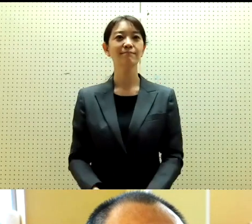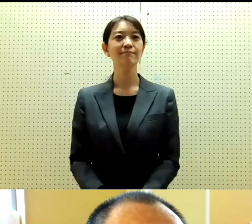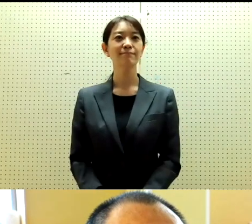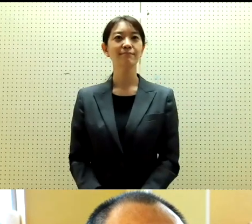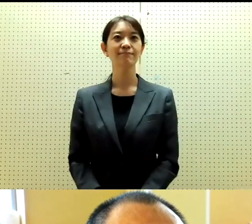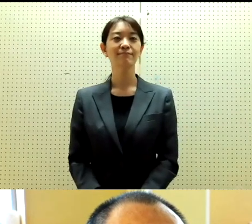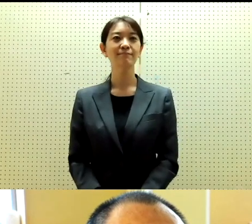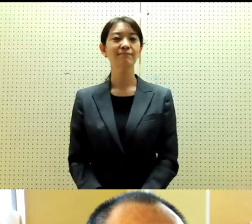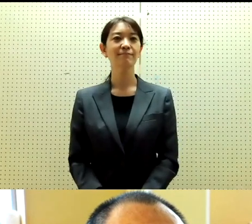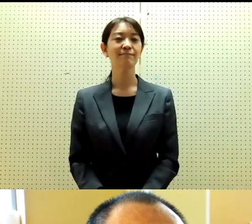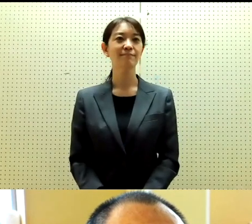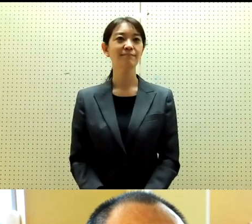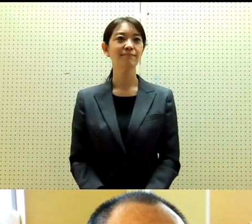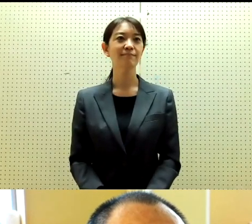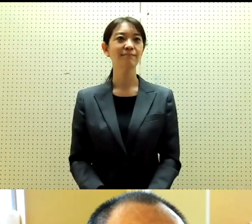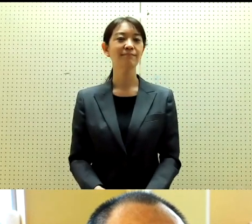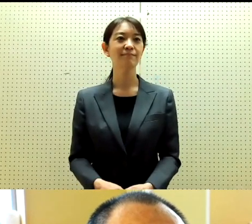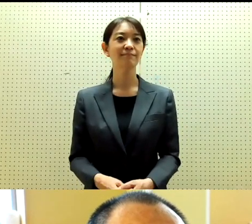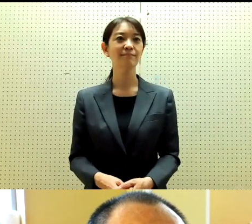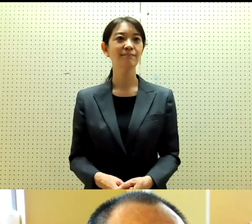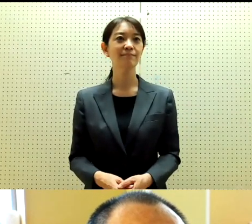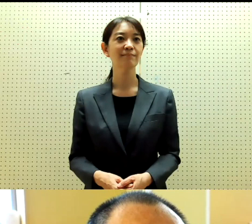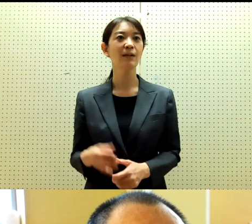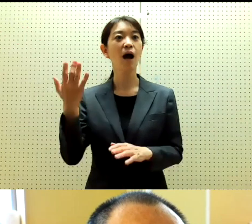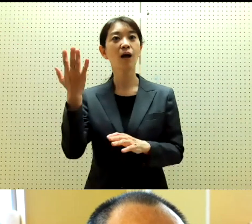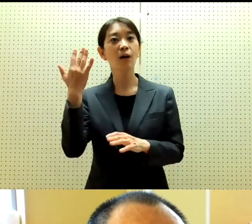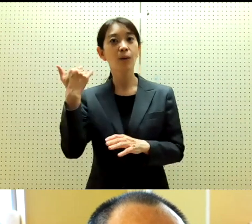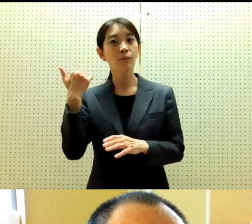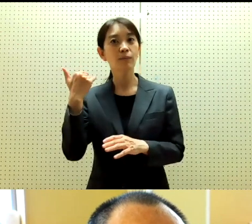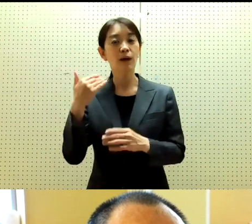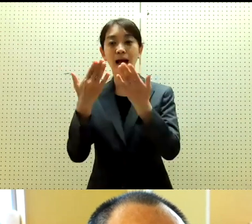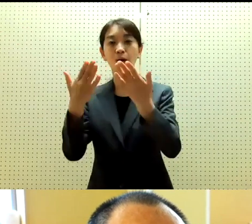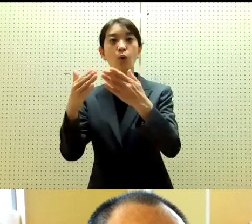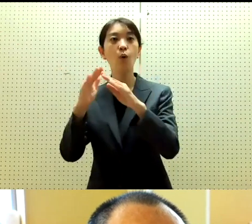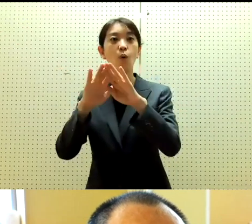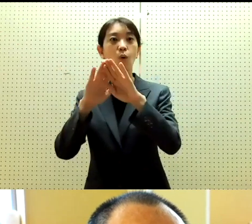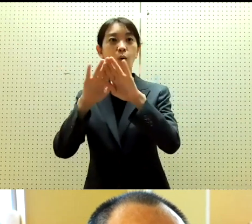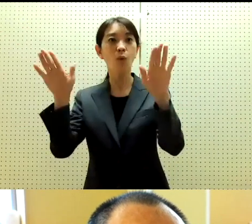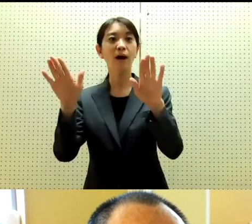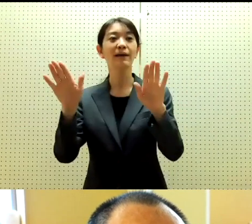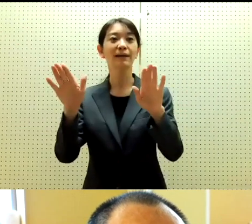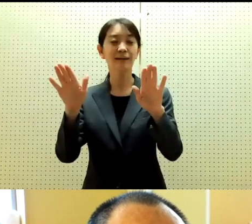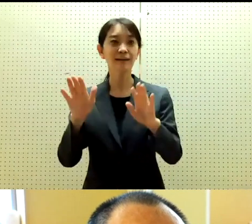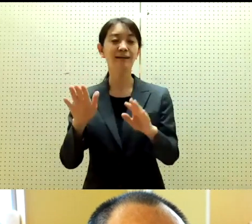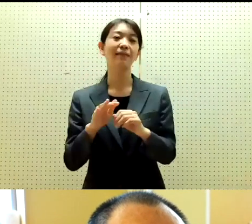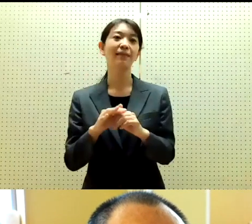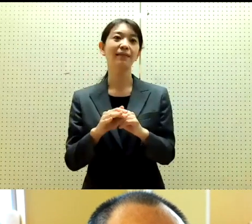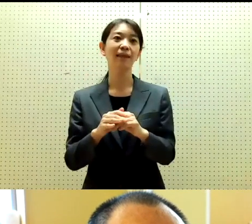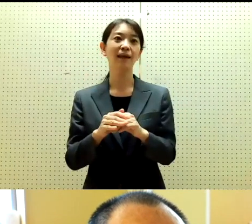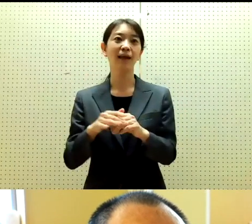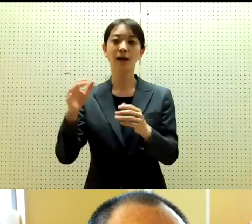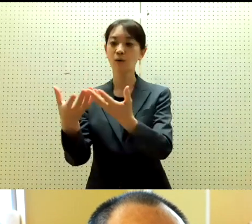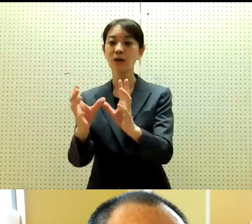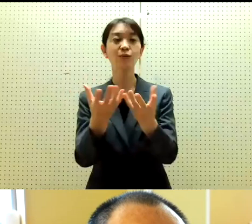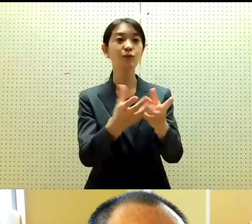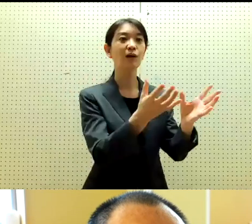で、タイピングこの間の公開授業がありましてあの各クラス少しあのちらち